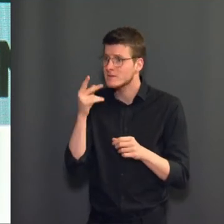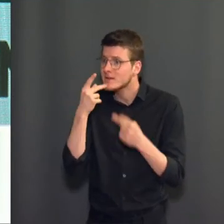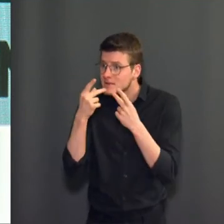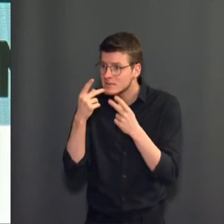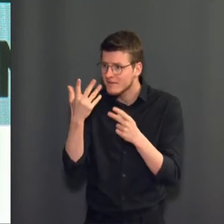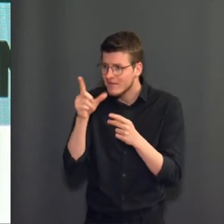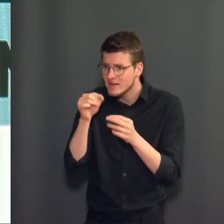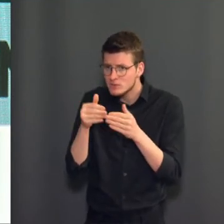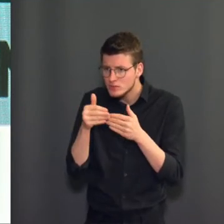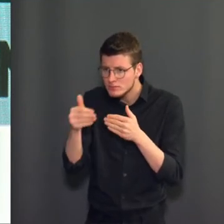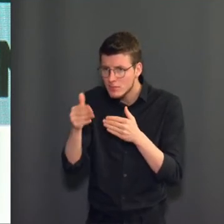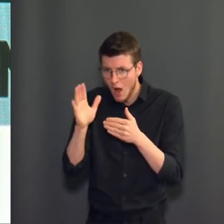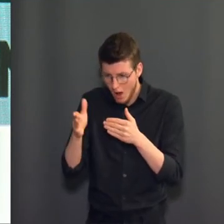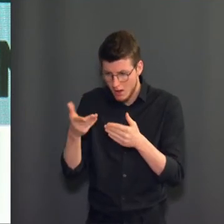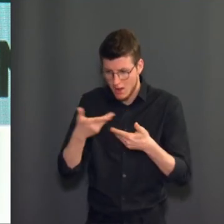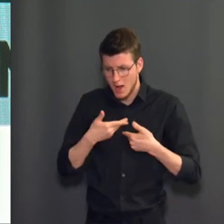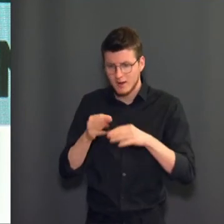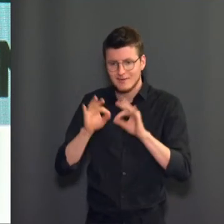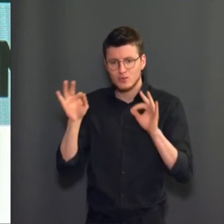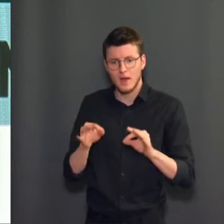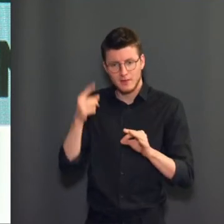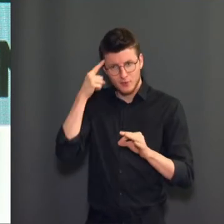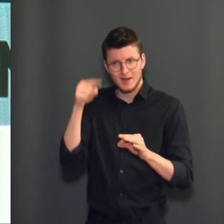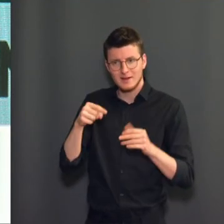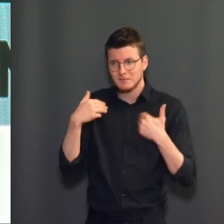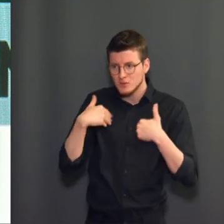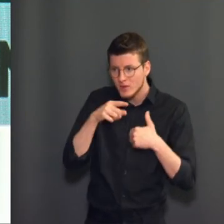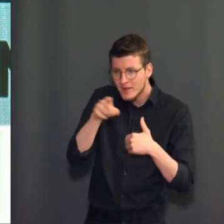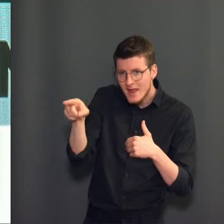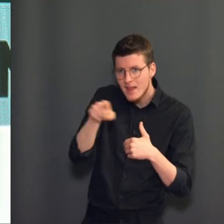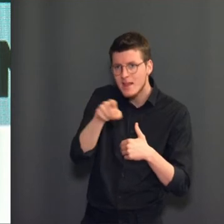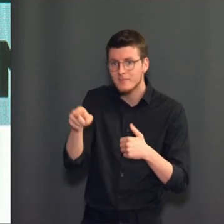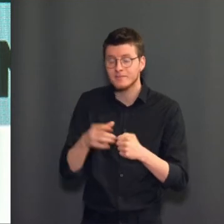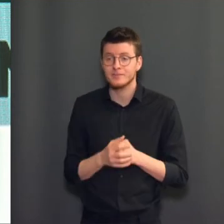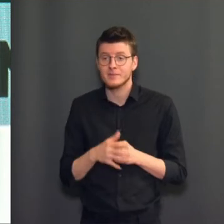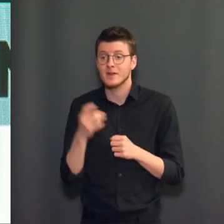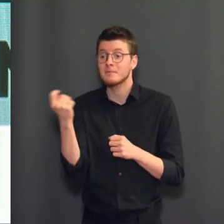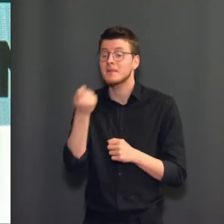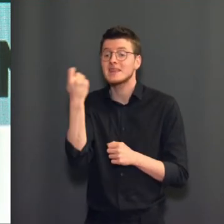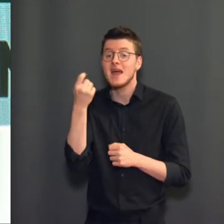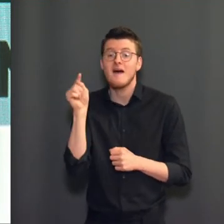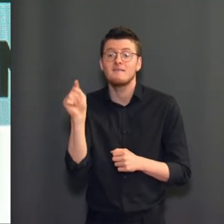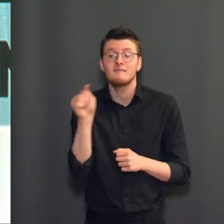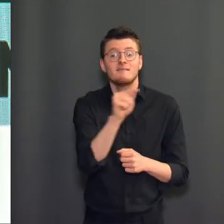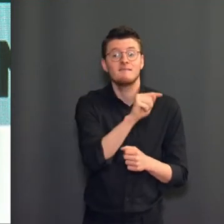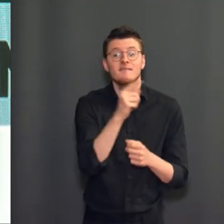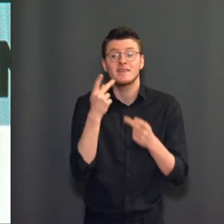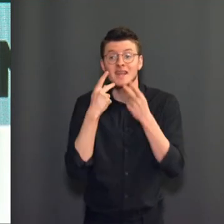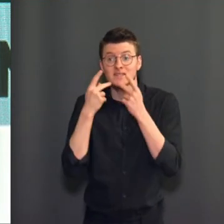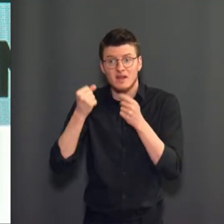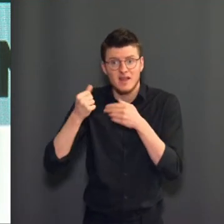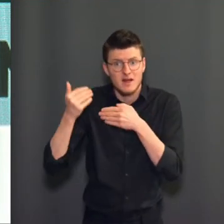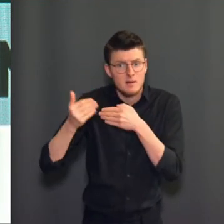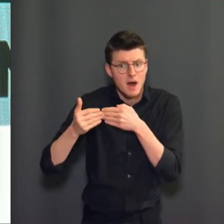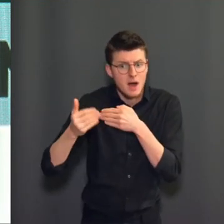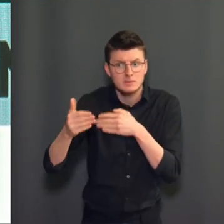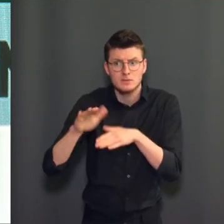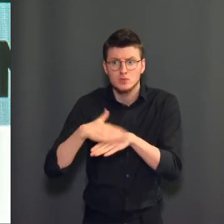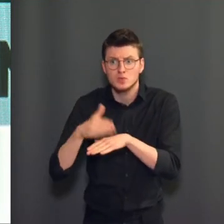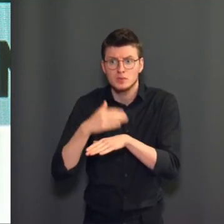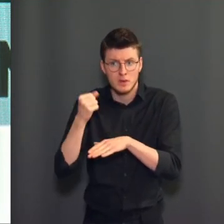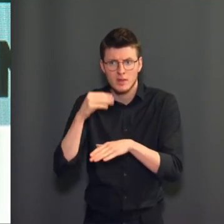Wanneer deze testen op regelmatige basis worden uitgevoerd, is het mogelijk om besmettingen snel op te